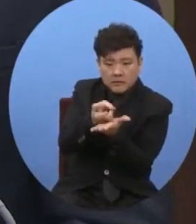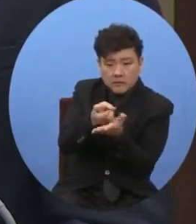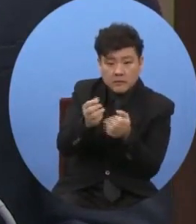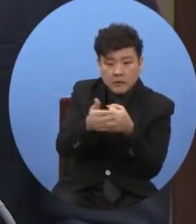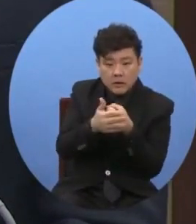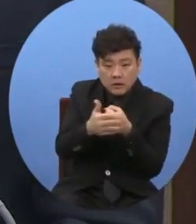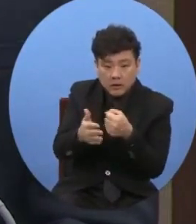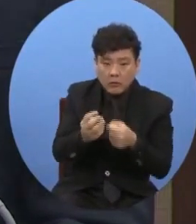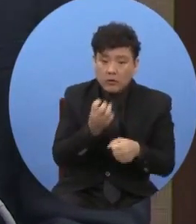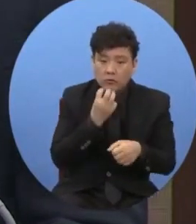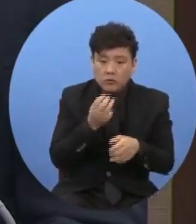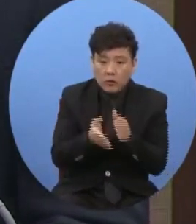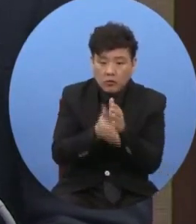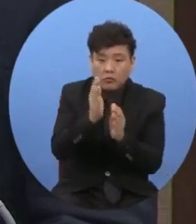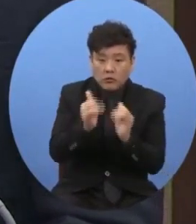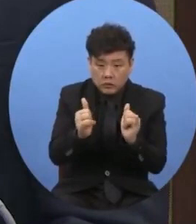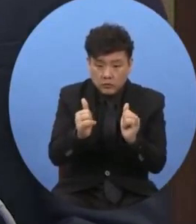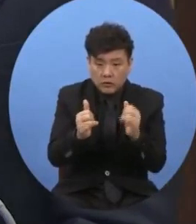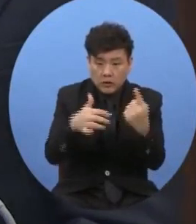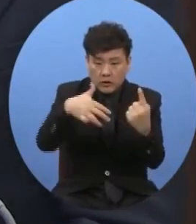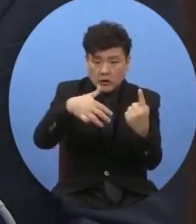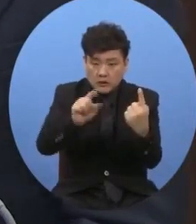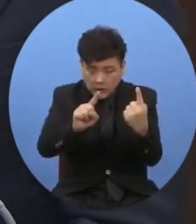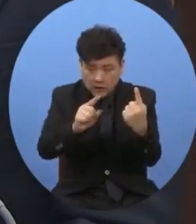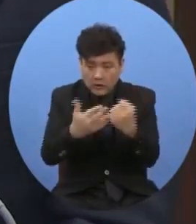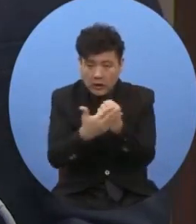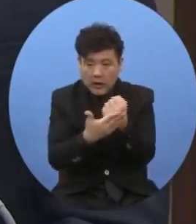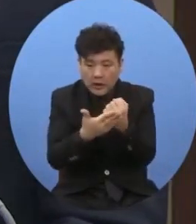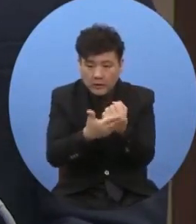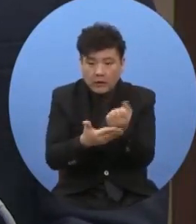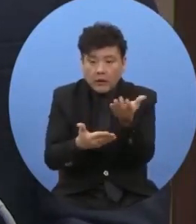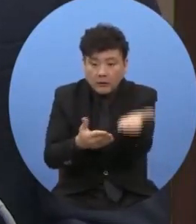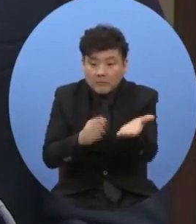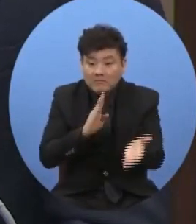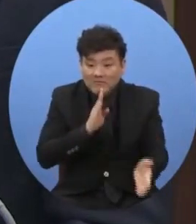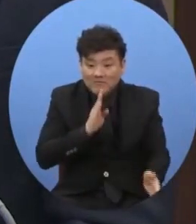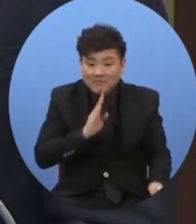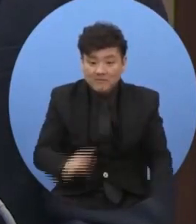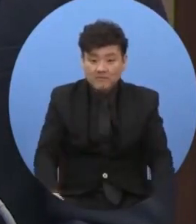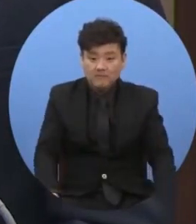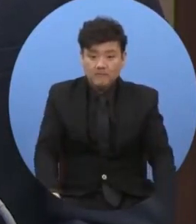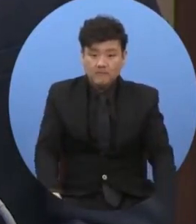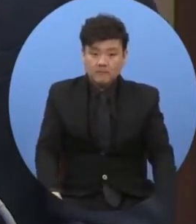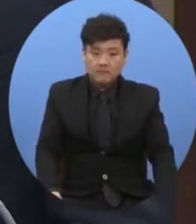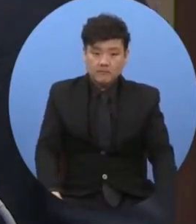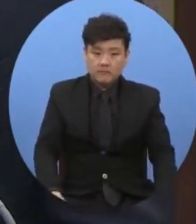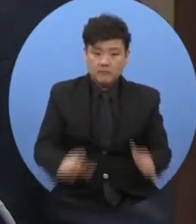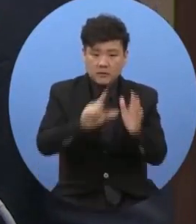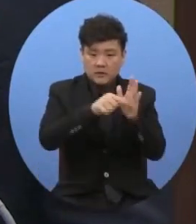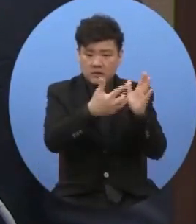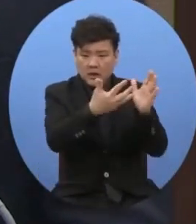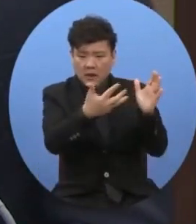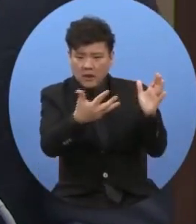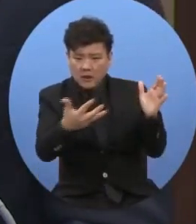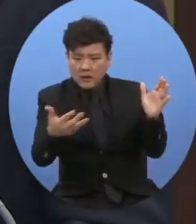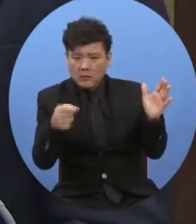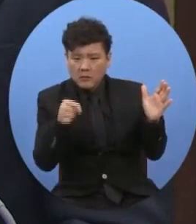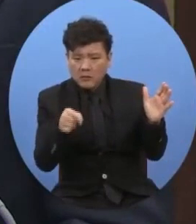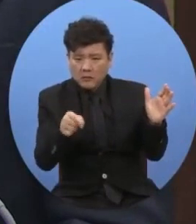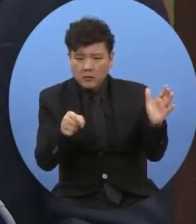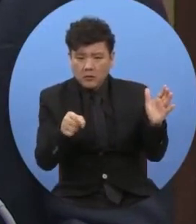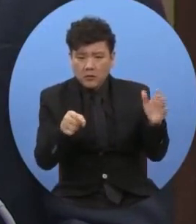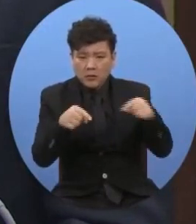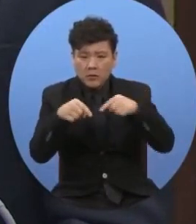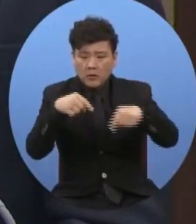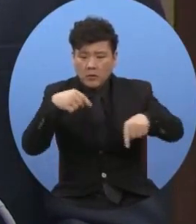당연히 서울 시민들이 1차적으로 혜택을 받으시고 계시겠지만, 시간이 흐르면서 이제 그